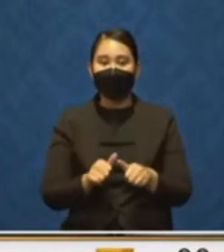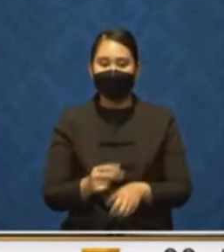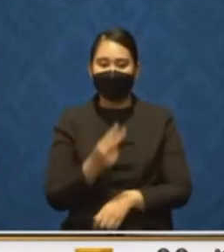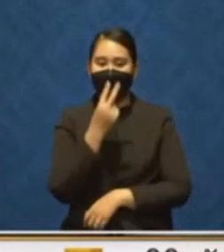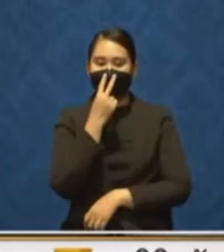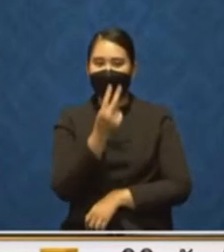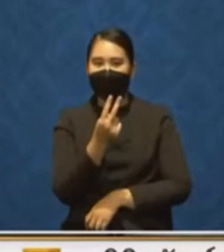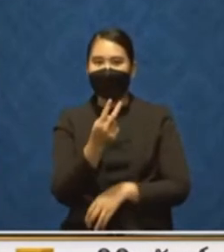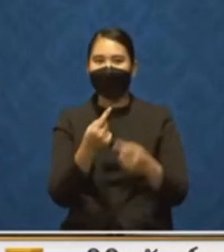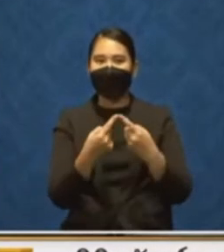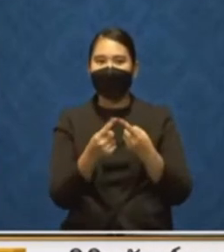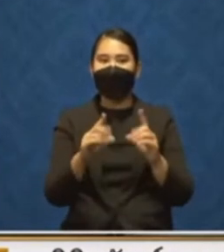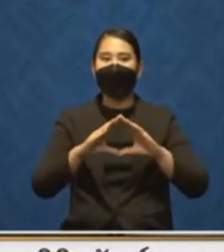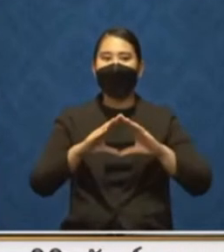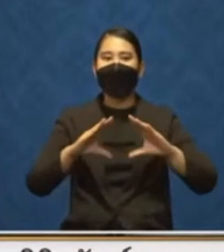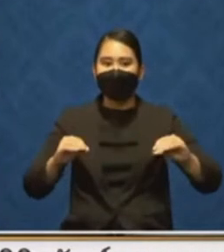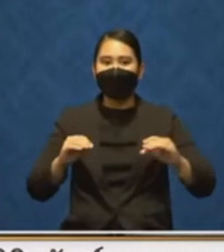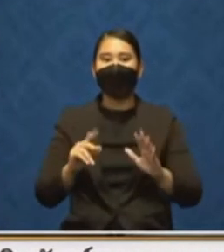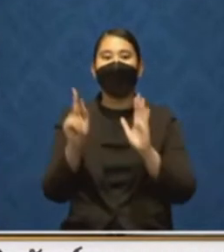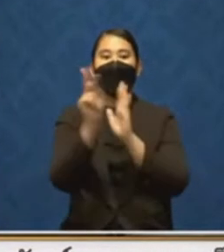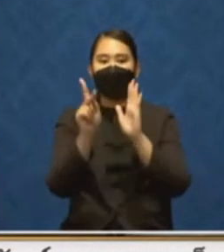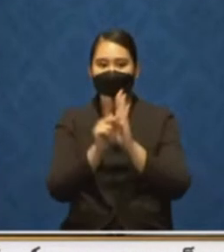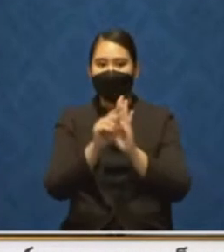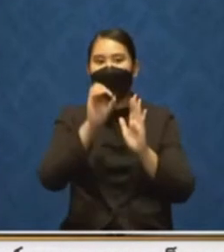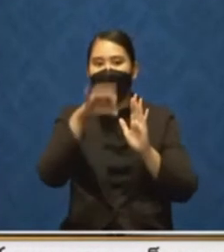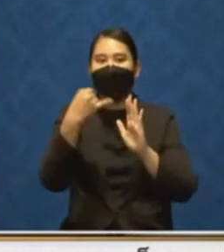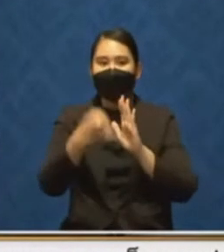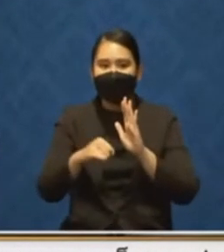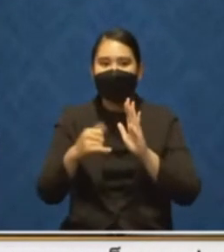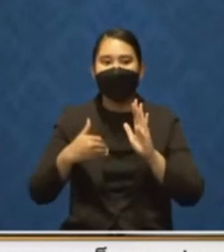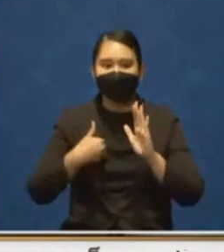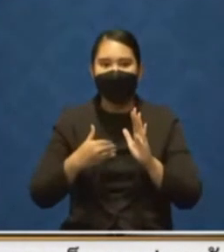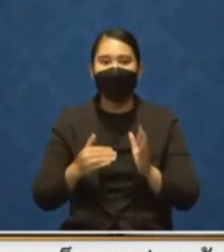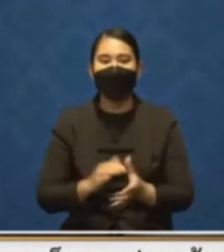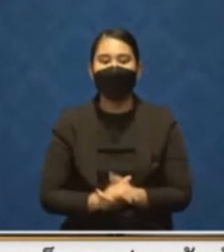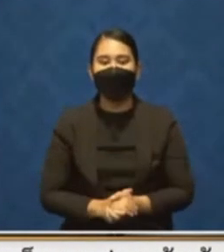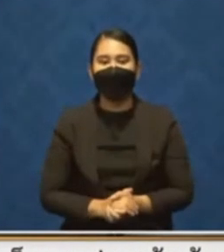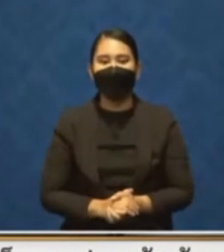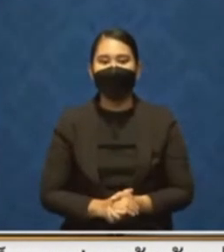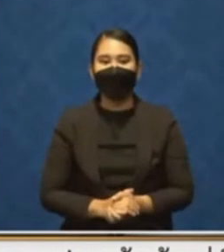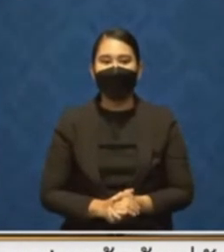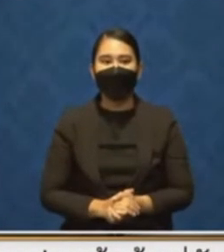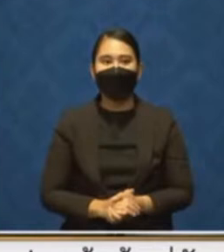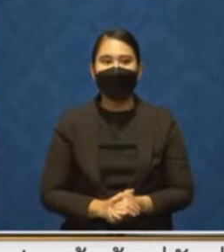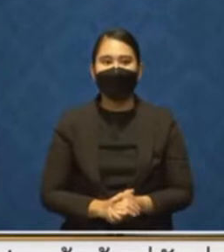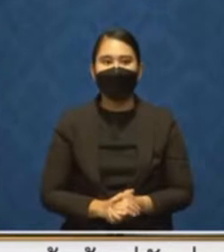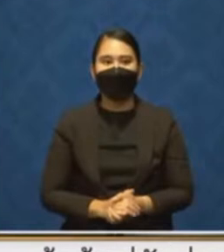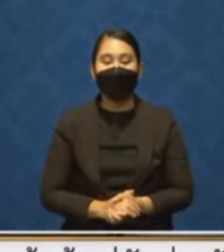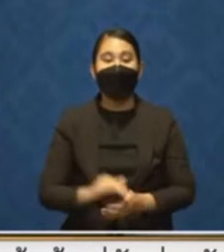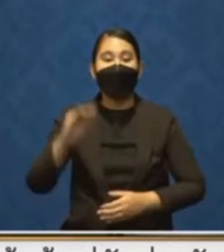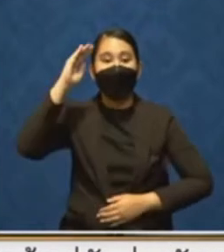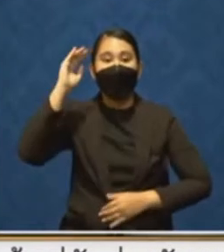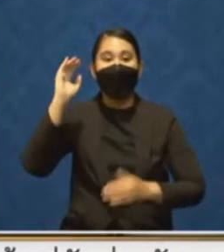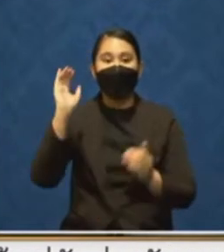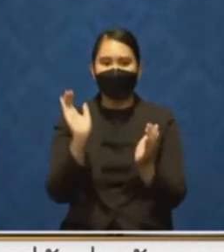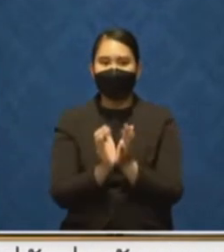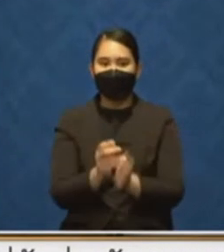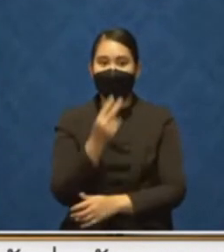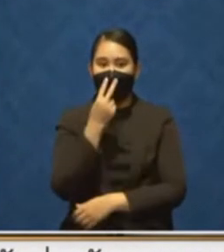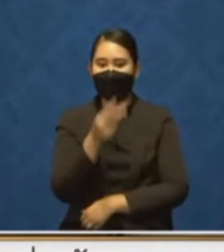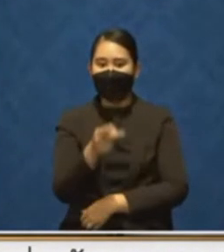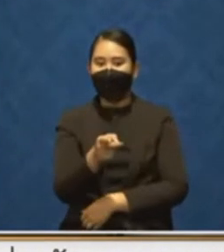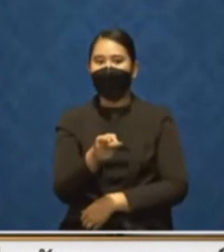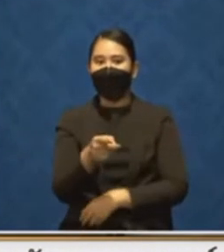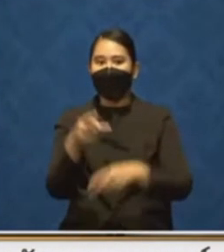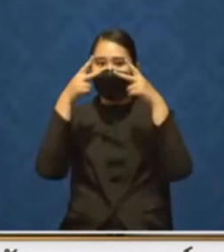หมายประมวลวิธีพิจารณาความอาญาก็มีความผิดนะครับแต่เจ้าหน้าที่ตำรวจเห็นคนร้ายซึ่งหน้าแล้ว